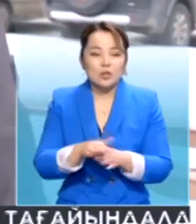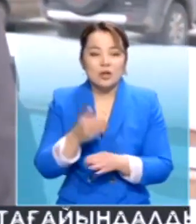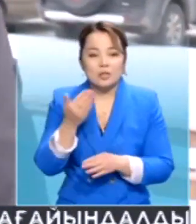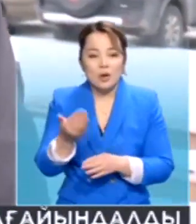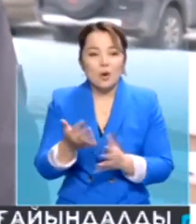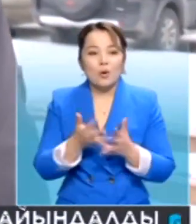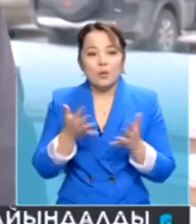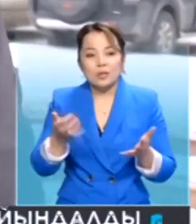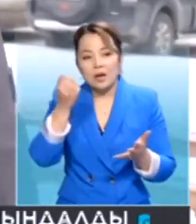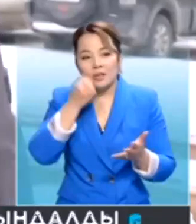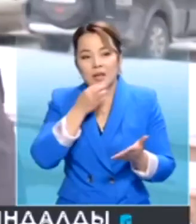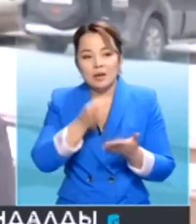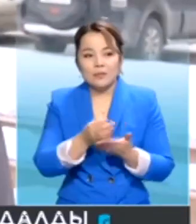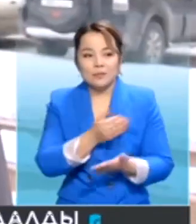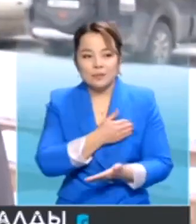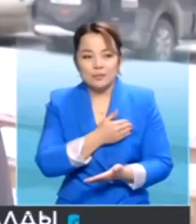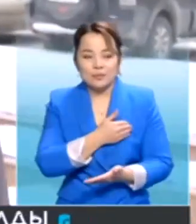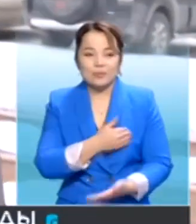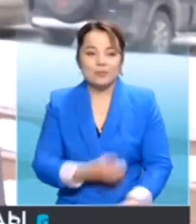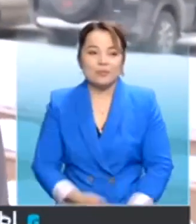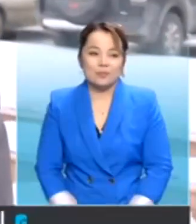сізге үлкен алғысымды айтамын.